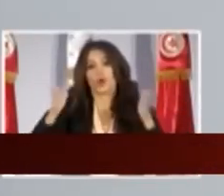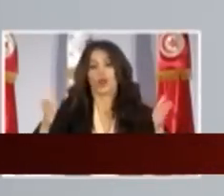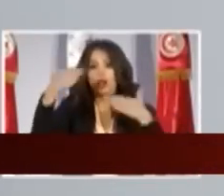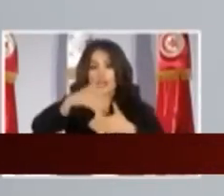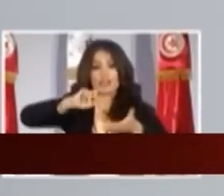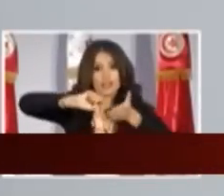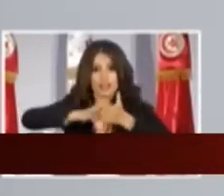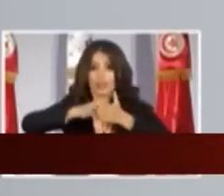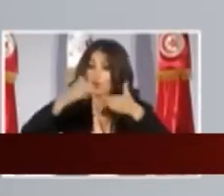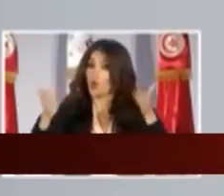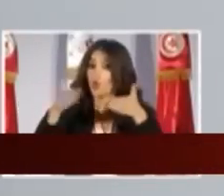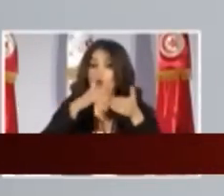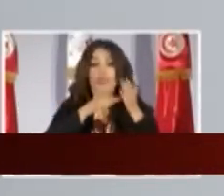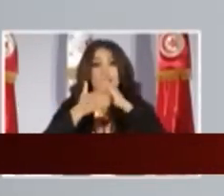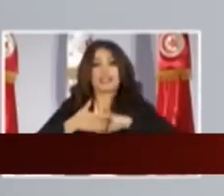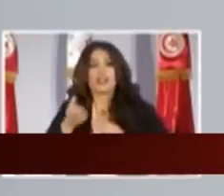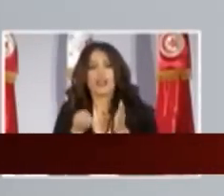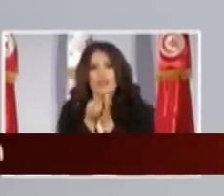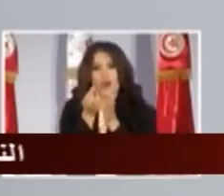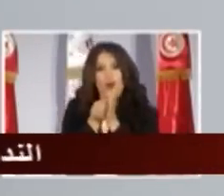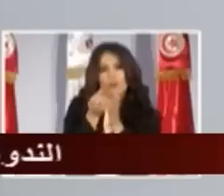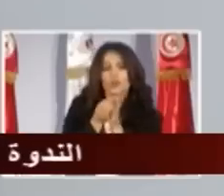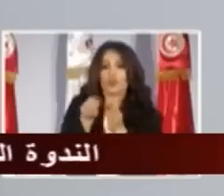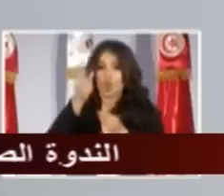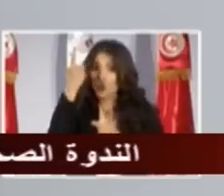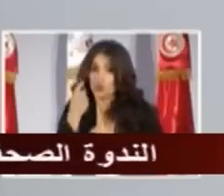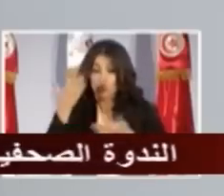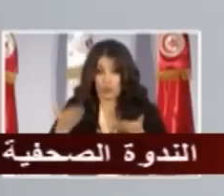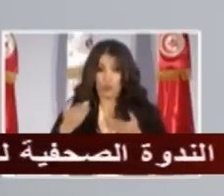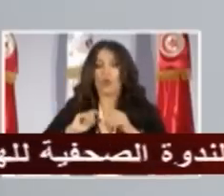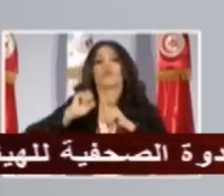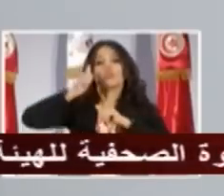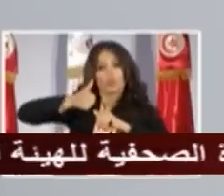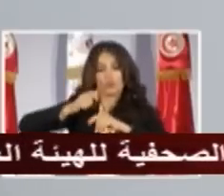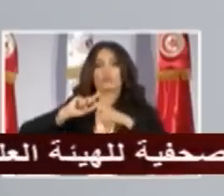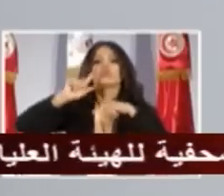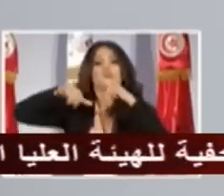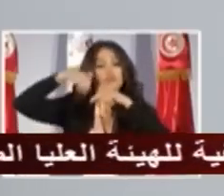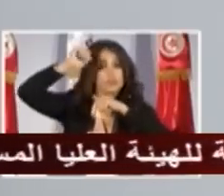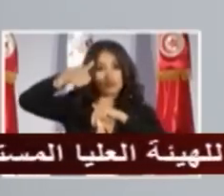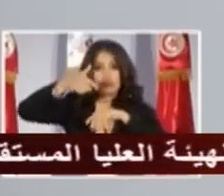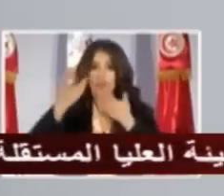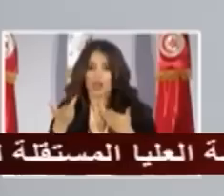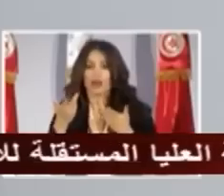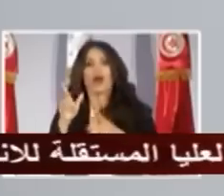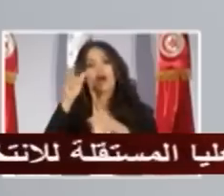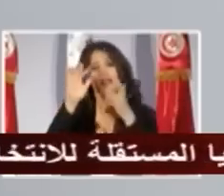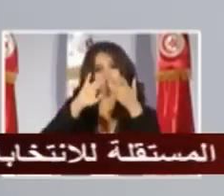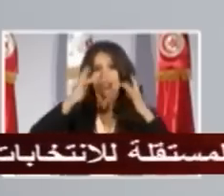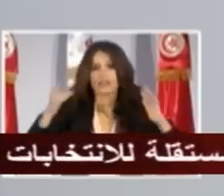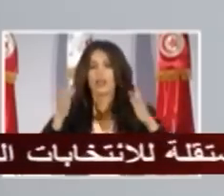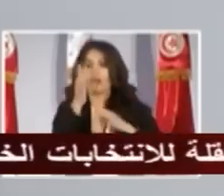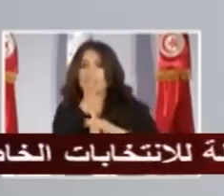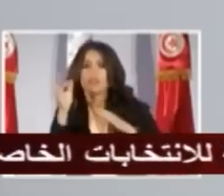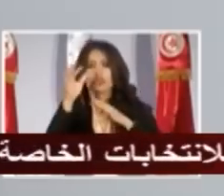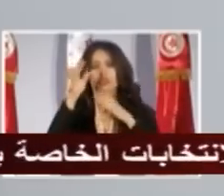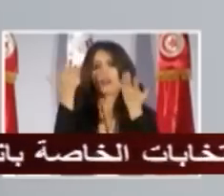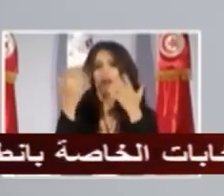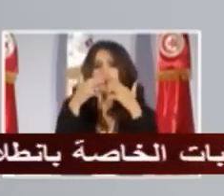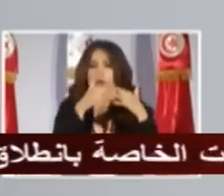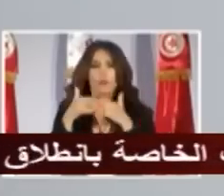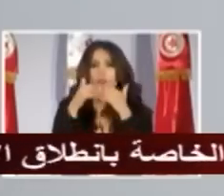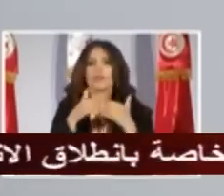كل اللي مش يخرج اي اخبار اليوم ولا غدا ولا بعد غد على سيدنا ولا فرنسا وال امريكا ولا الدول